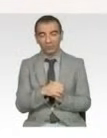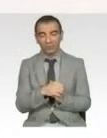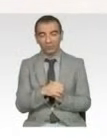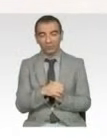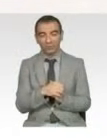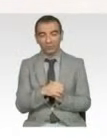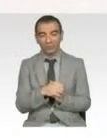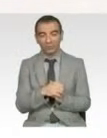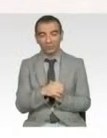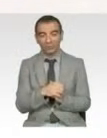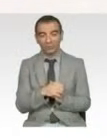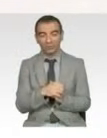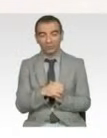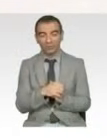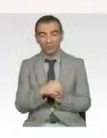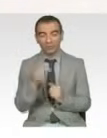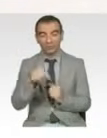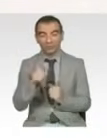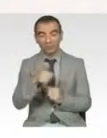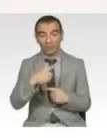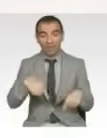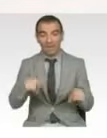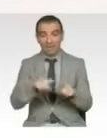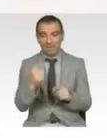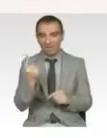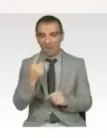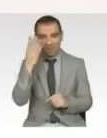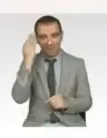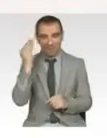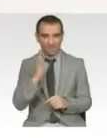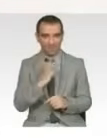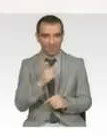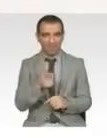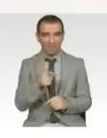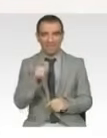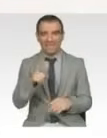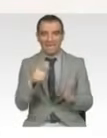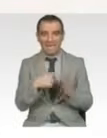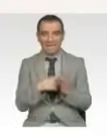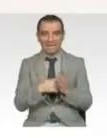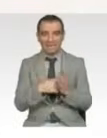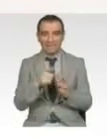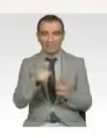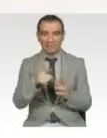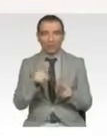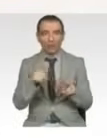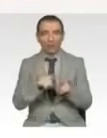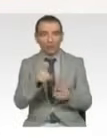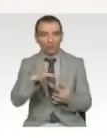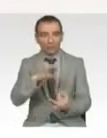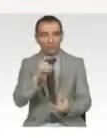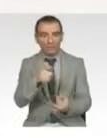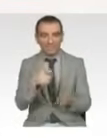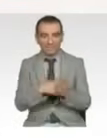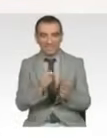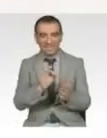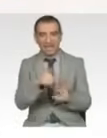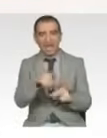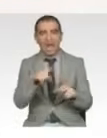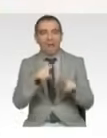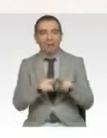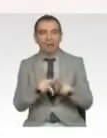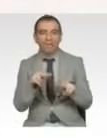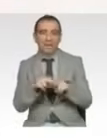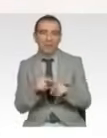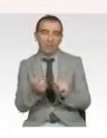Banga. Şimdi bunların hepsinin birer anlamı var tabii. Asıl senin ismin şu. Nüfus kağıdına yazan şu. Abdülkerim Kasımbo Kaloba. Şu